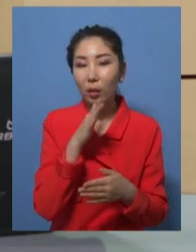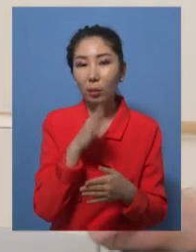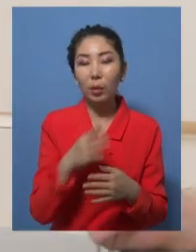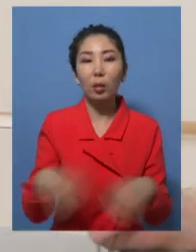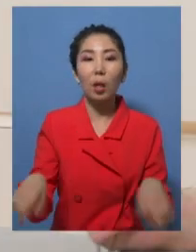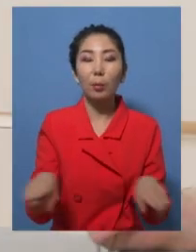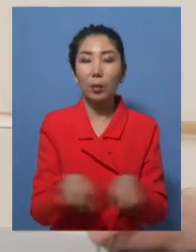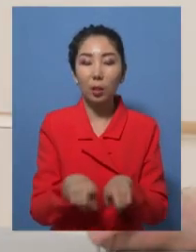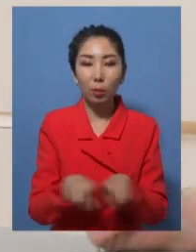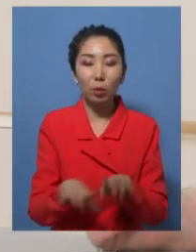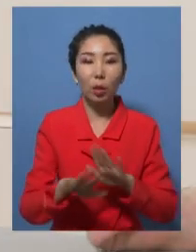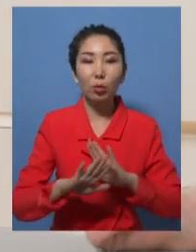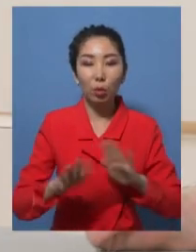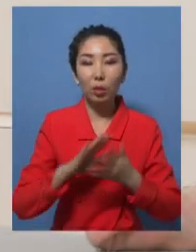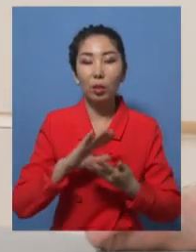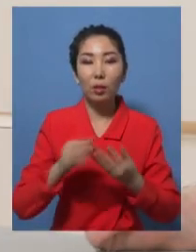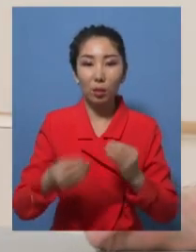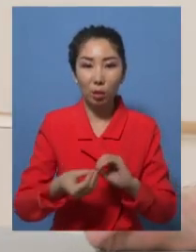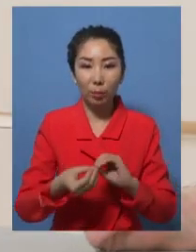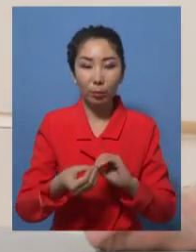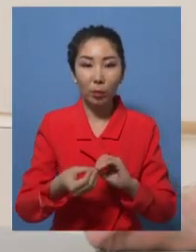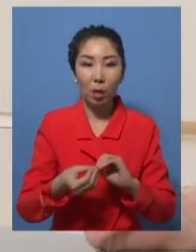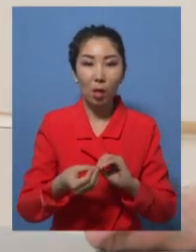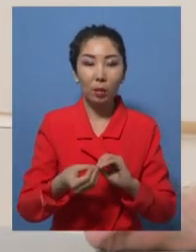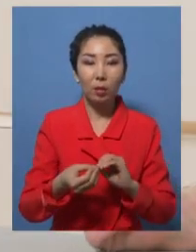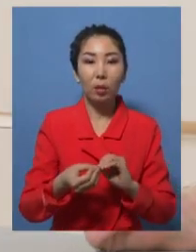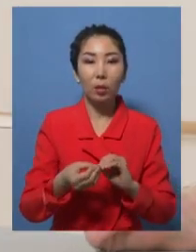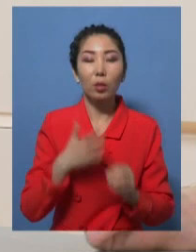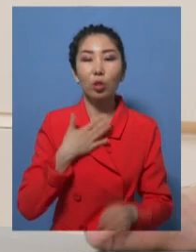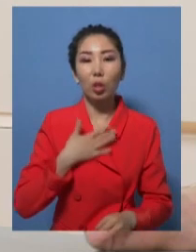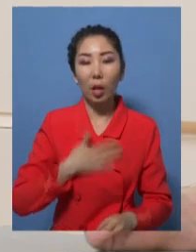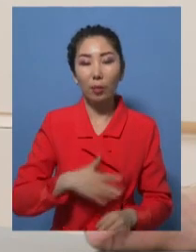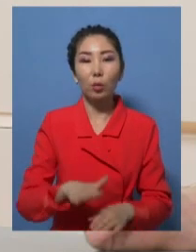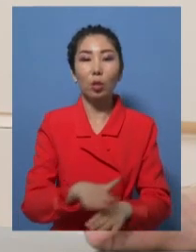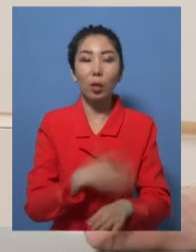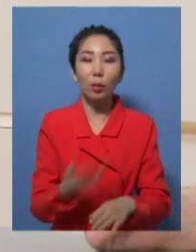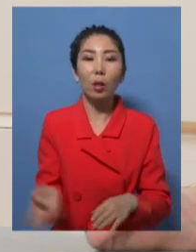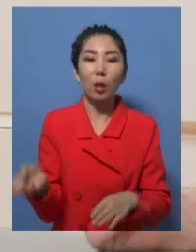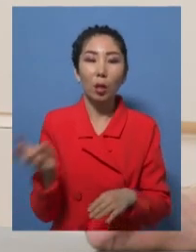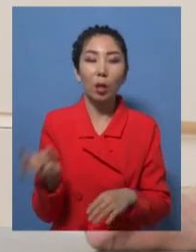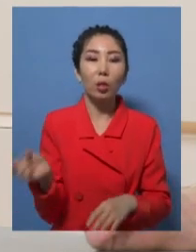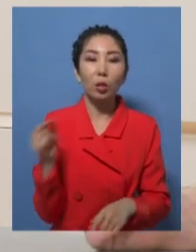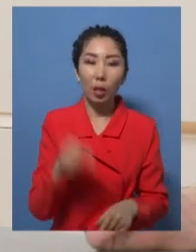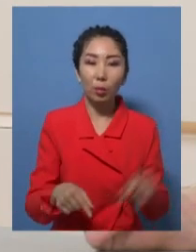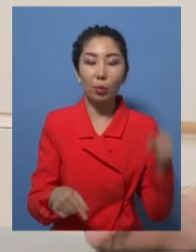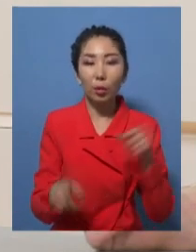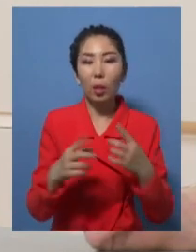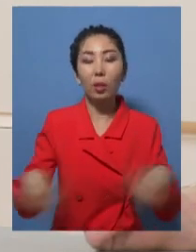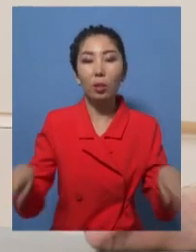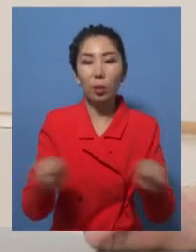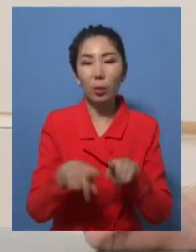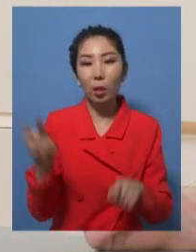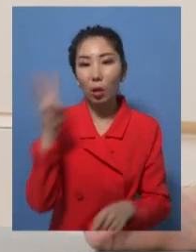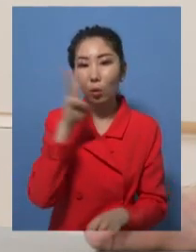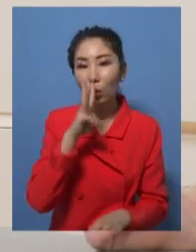тапсырмау. Нәтижесінде осындай. Нәтижесінде есепті жай тапсырады, субсидия жай түседі, сәйкесінше еңбек